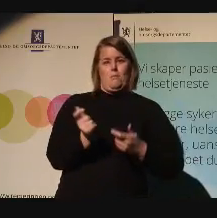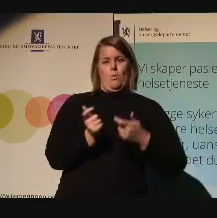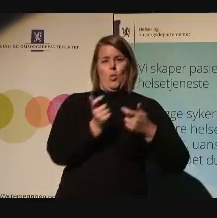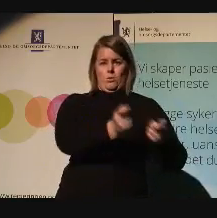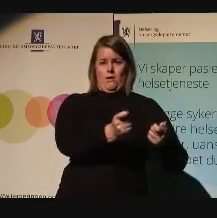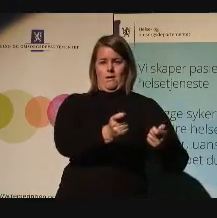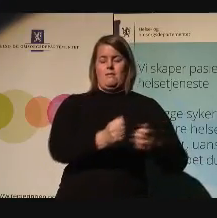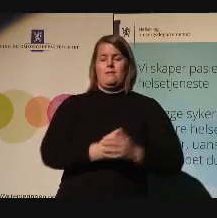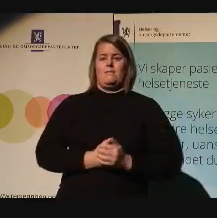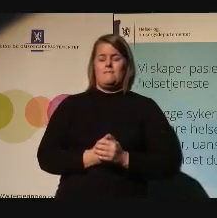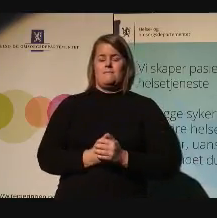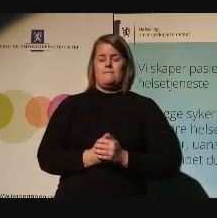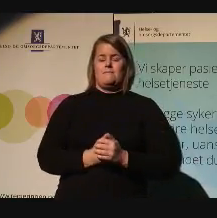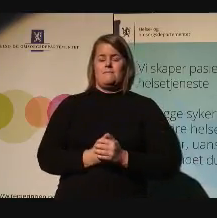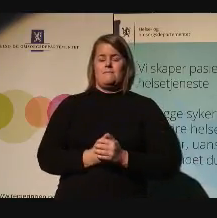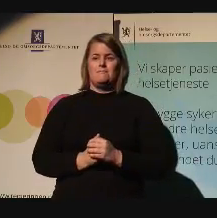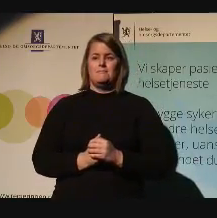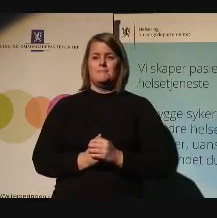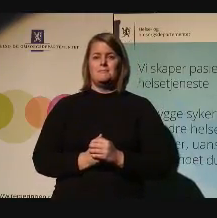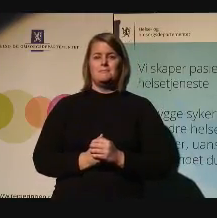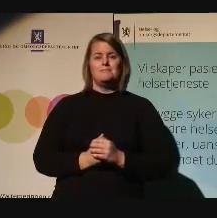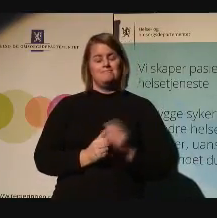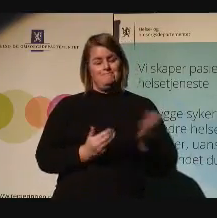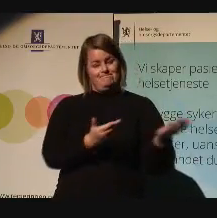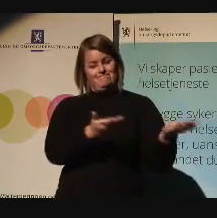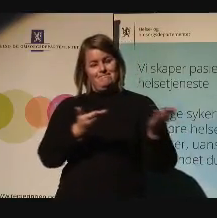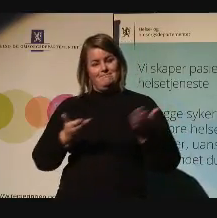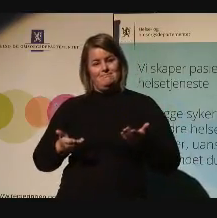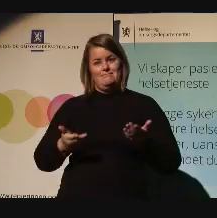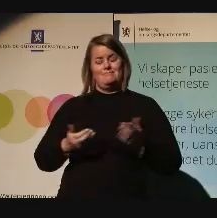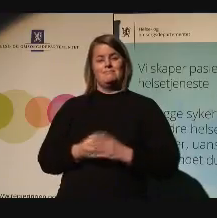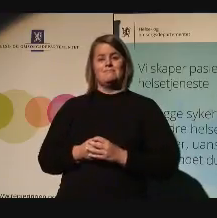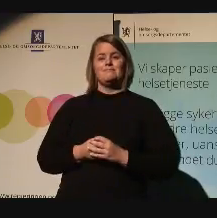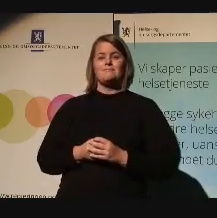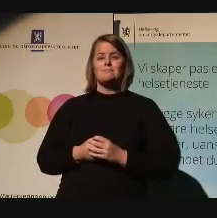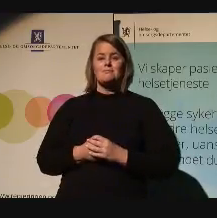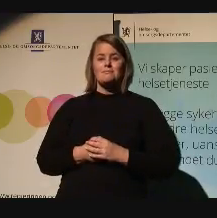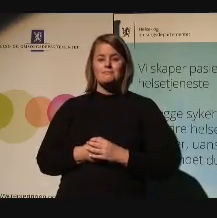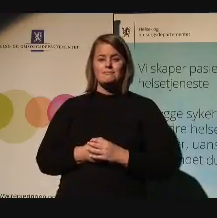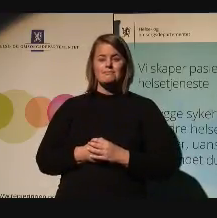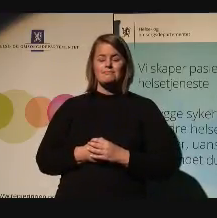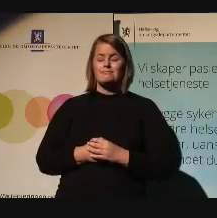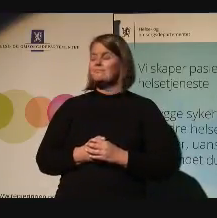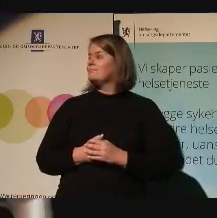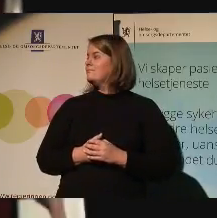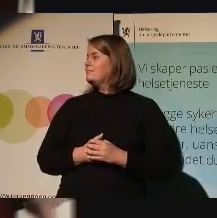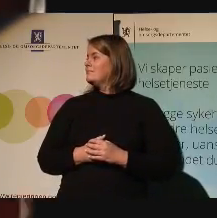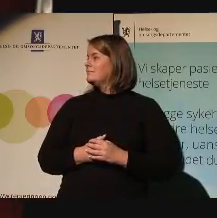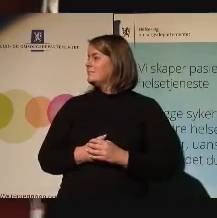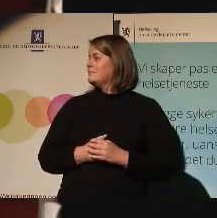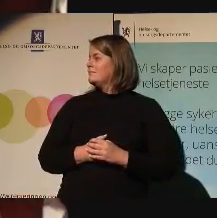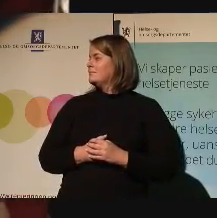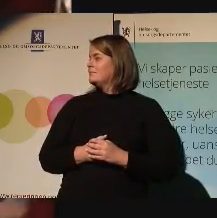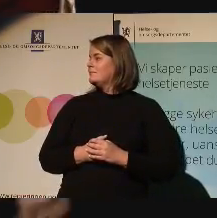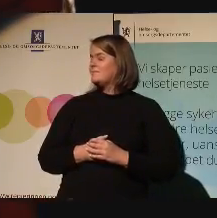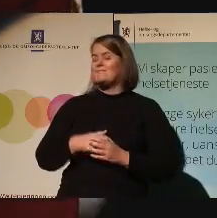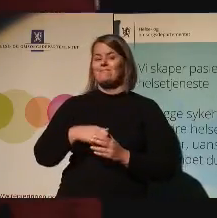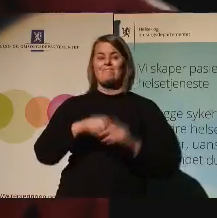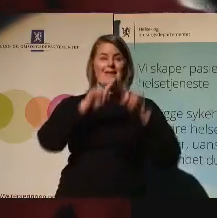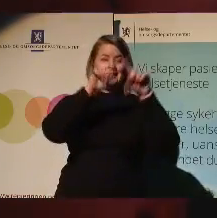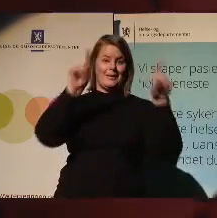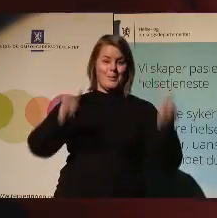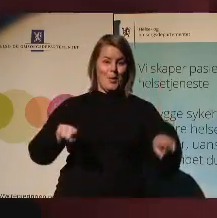vegne. Og du kom, vær så god, opp på scenen, og så skal du få, skal vi se, der